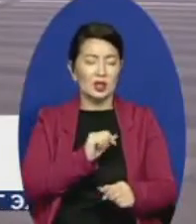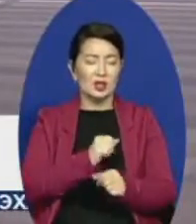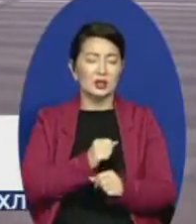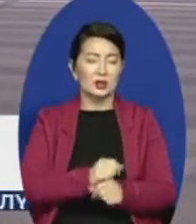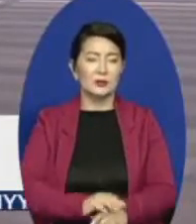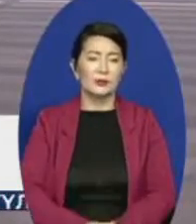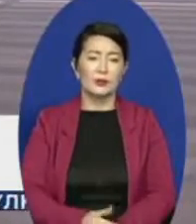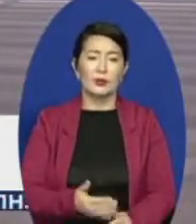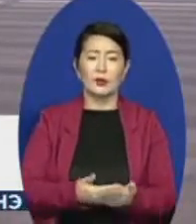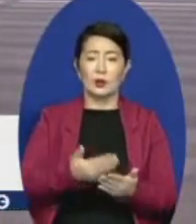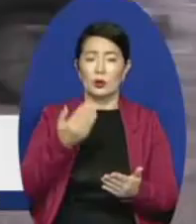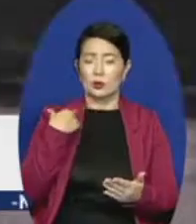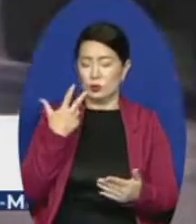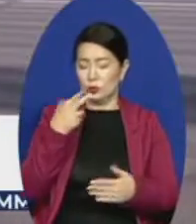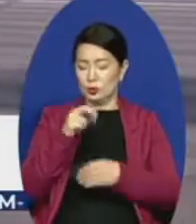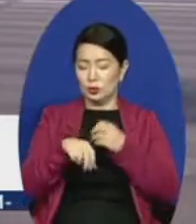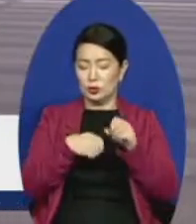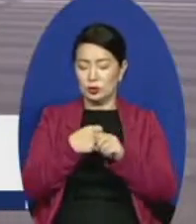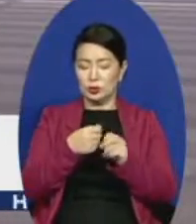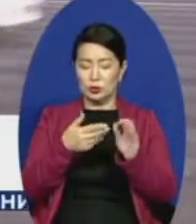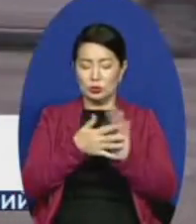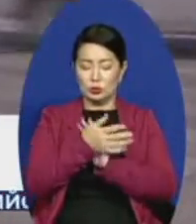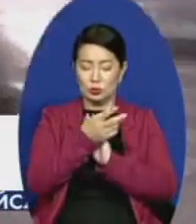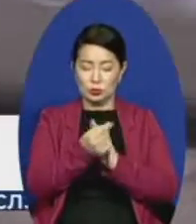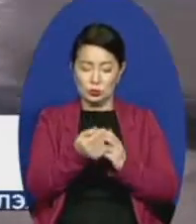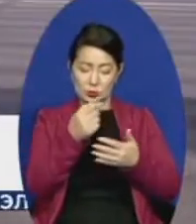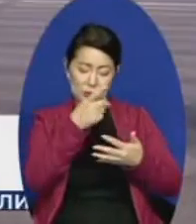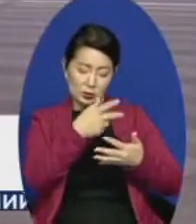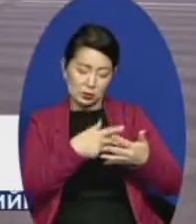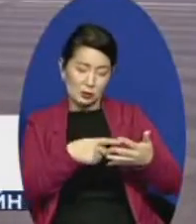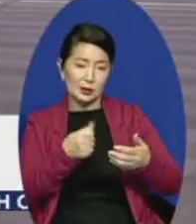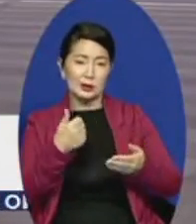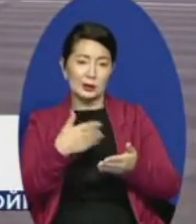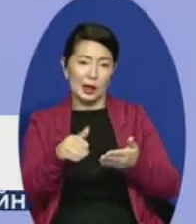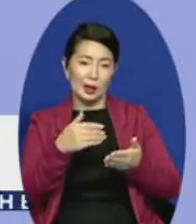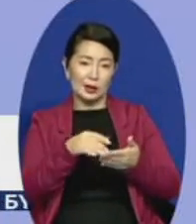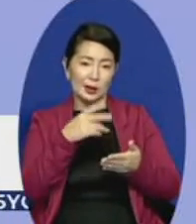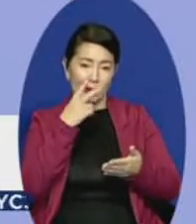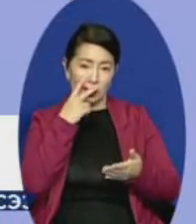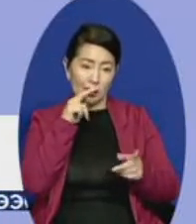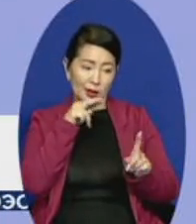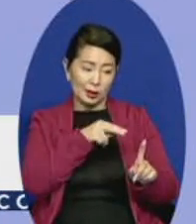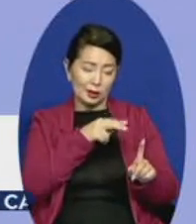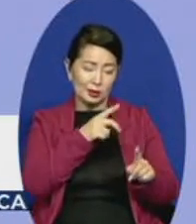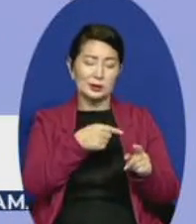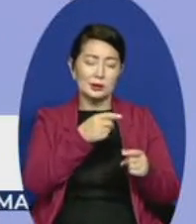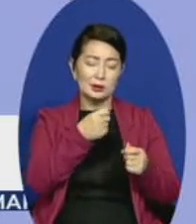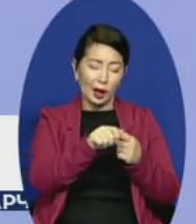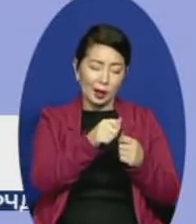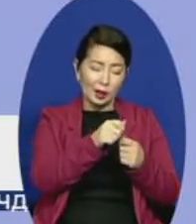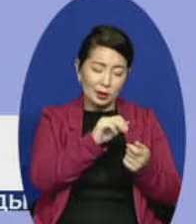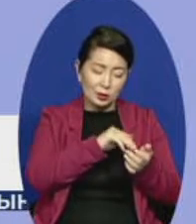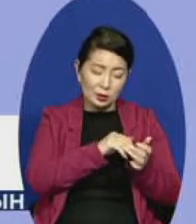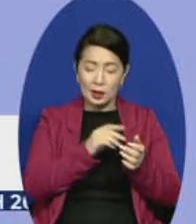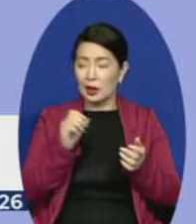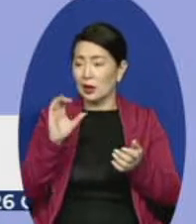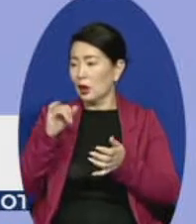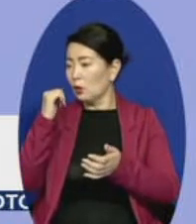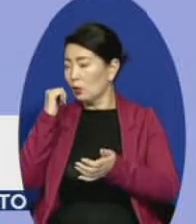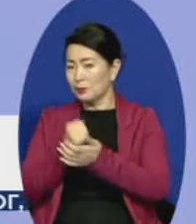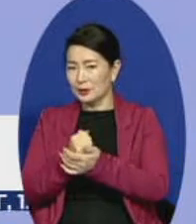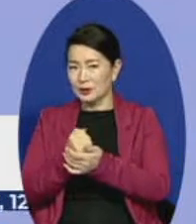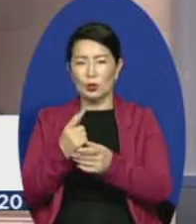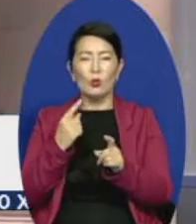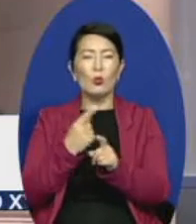байгаа. Өмнөх 30 жилийн баталсан төсвийн хөрөнгө оруулалтын бүтцийг нь харуул илүү зарлага талтай анхаарсан. Эхэнд нь зарлага тооцож байгаад санхүүжлэлээ